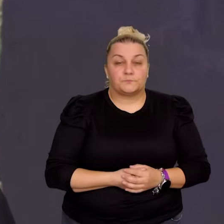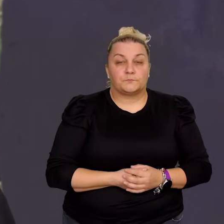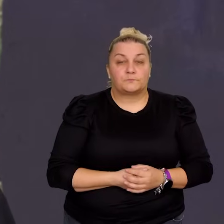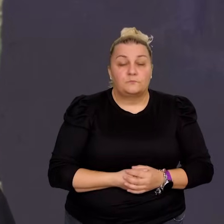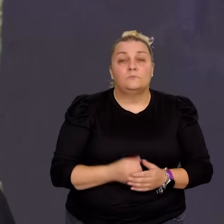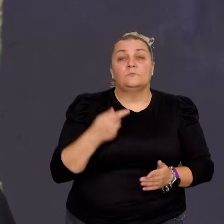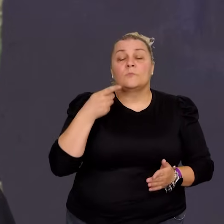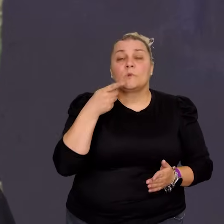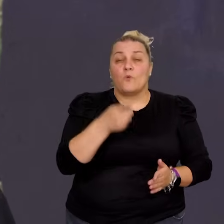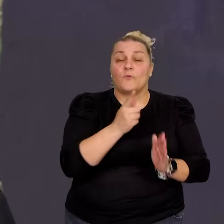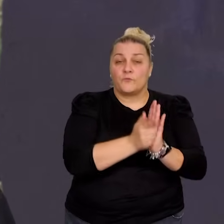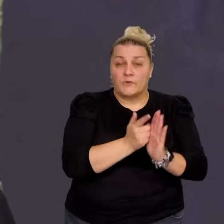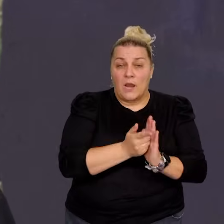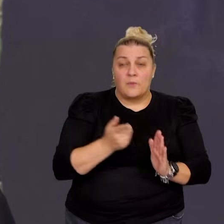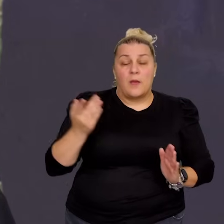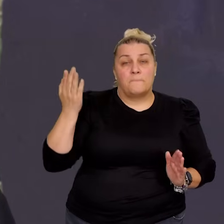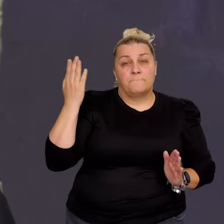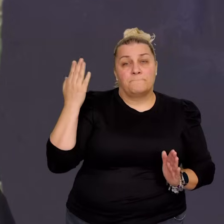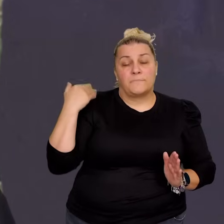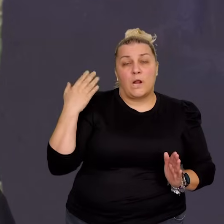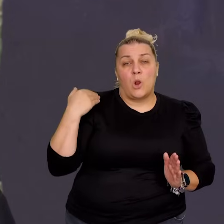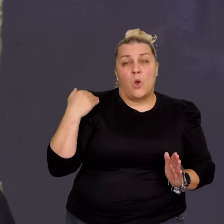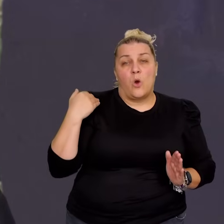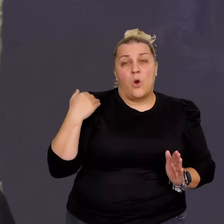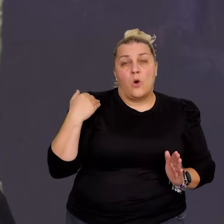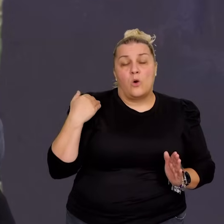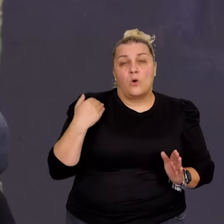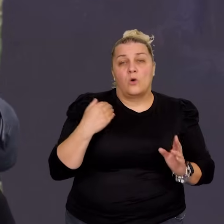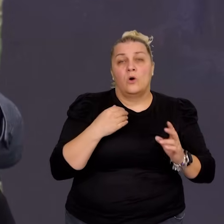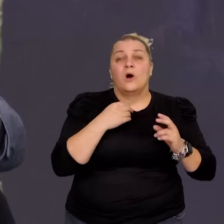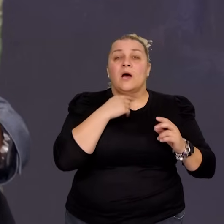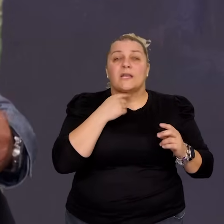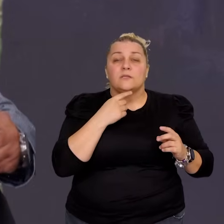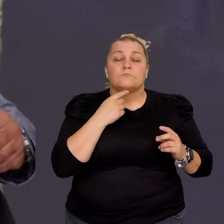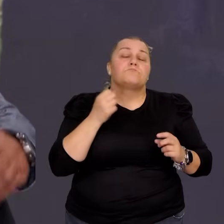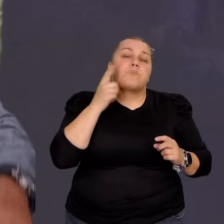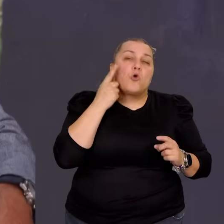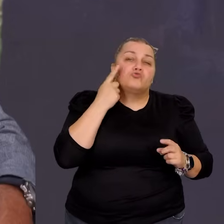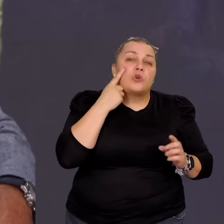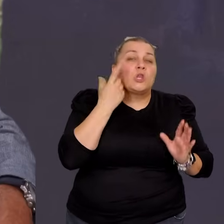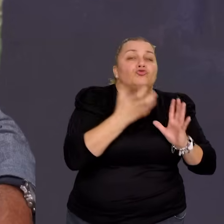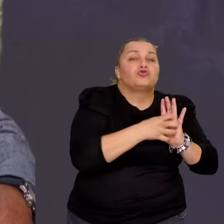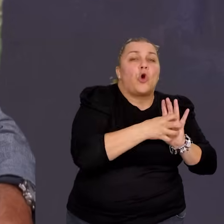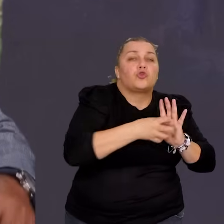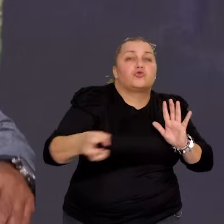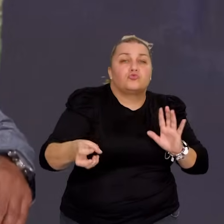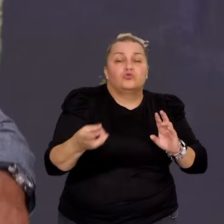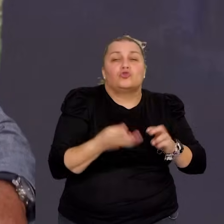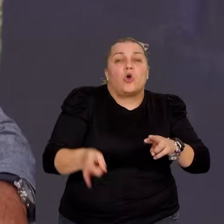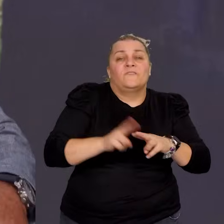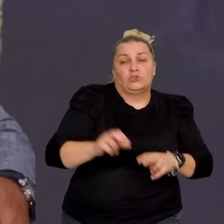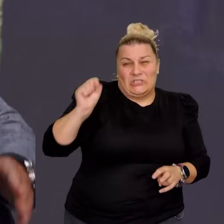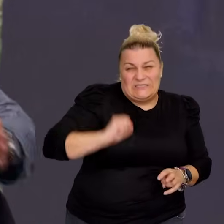tim trenucima, Peđa, bilo je moto, recimo tako, krilatica, izdržati što više, što duže. U tim